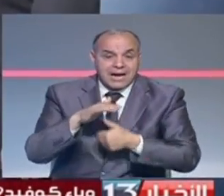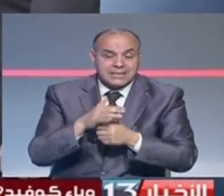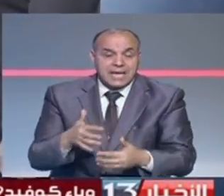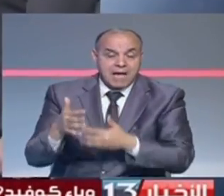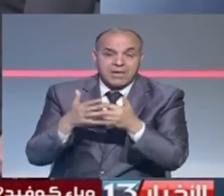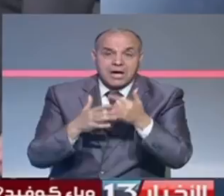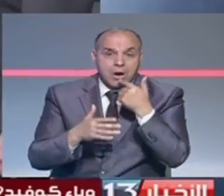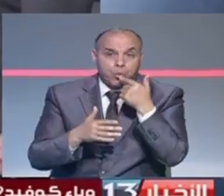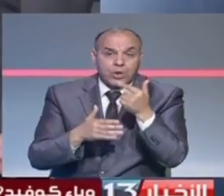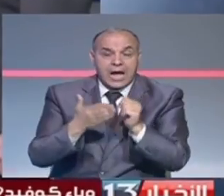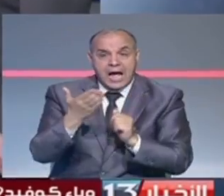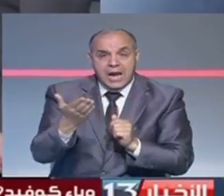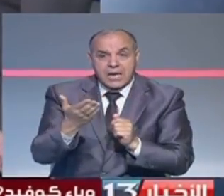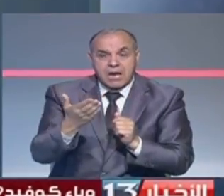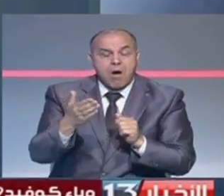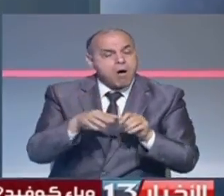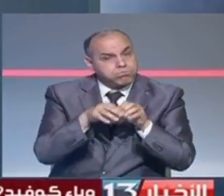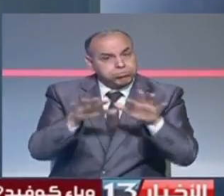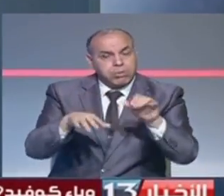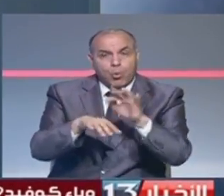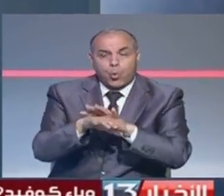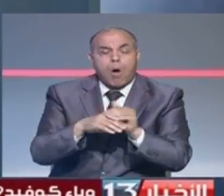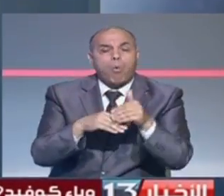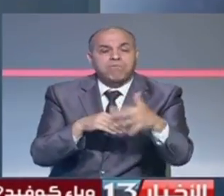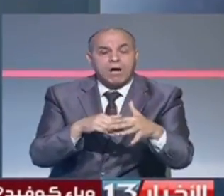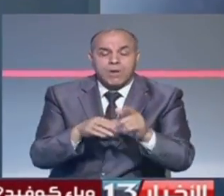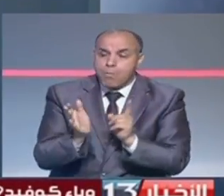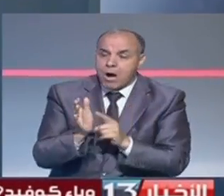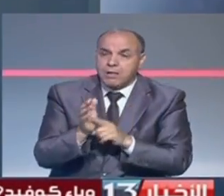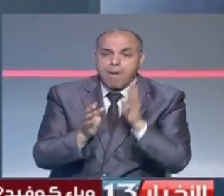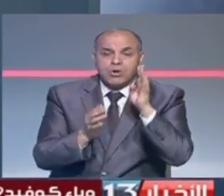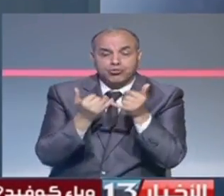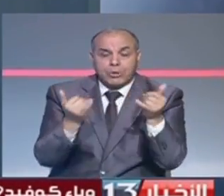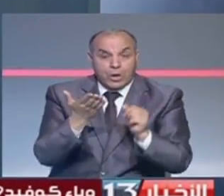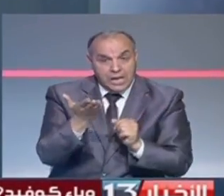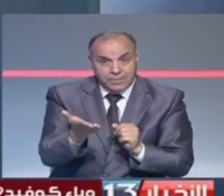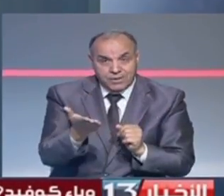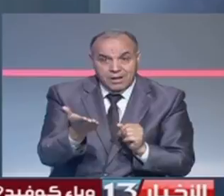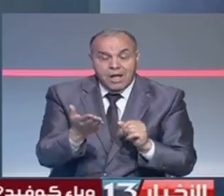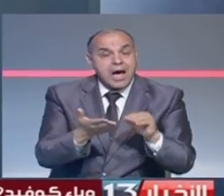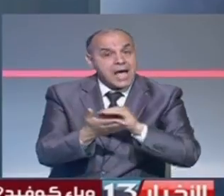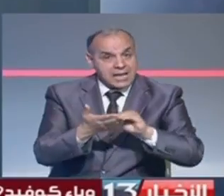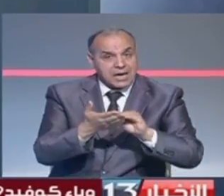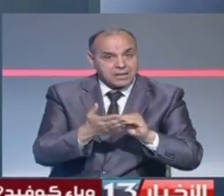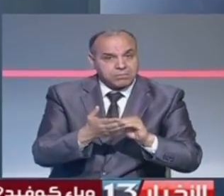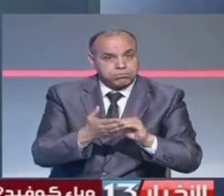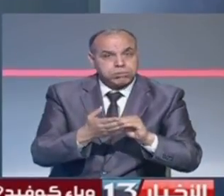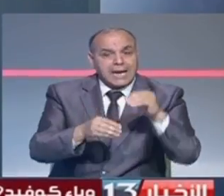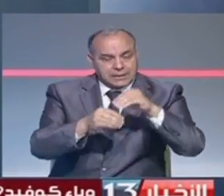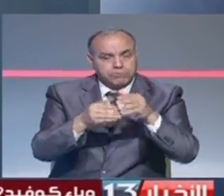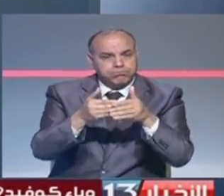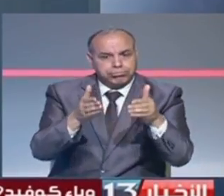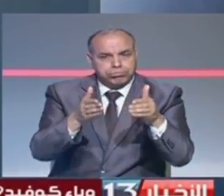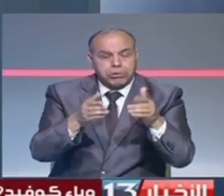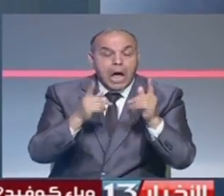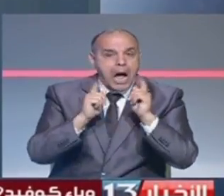ترامب اعلن رغم ذلك ان ضروره الوباء في بلاده قد مرت مؤكدا في مؤتمر صحفي ان ادارته ستفتح الاقتصاد الامريكي مع